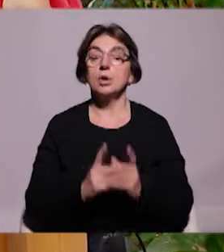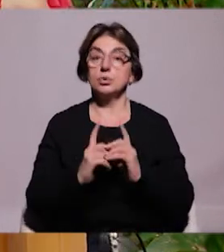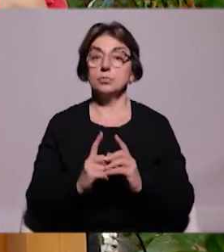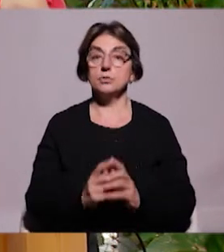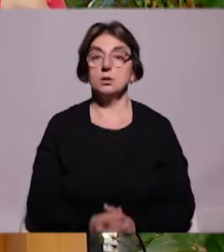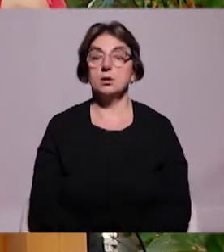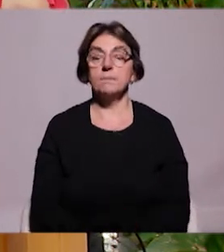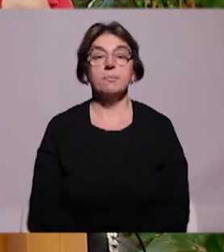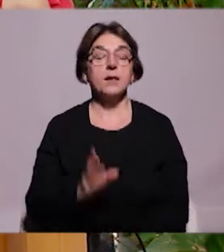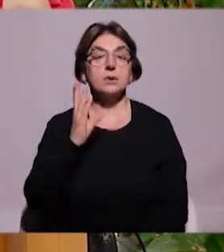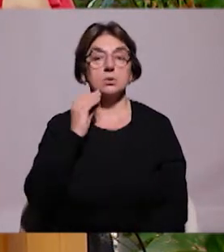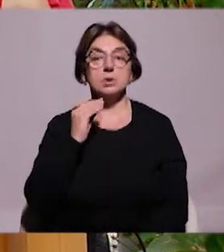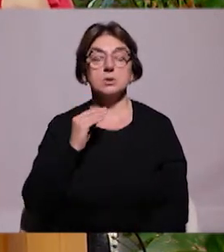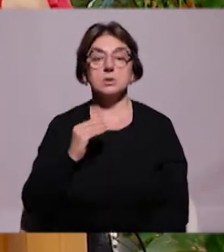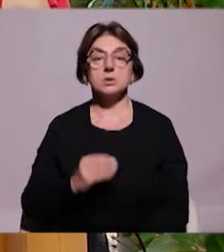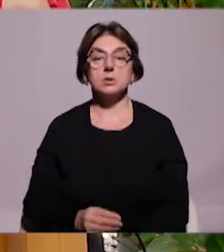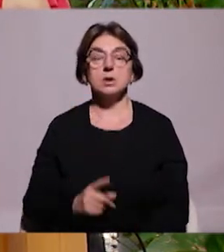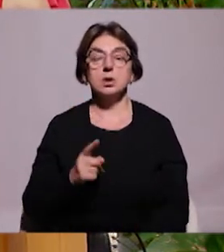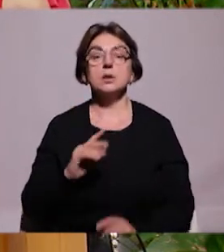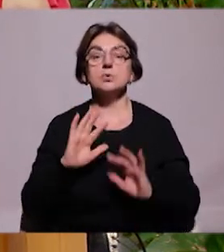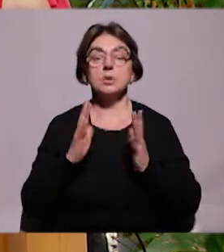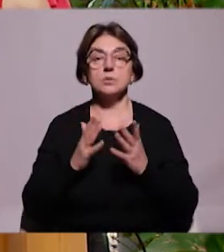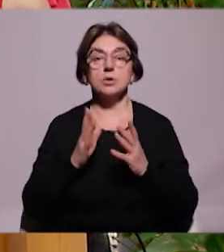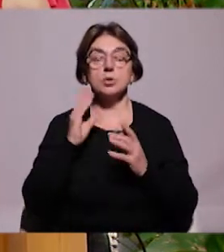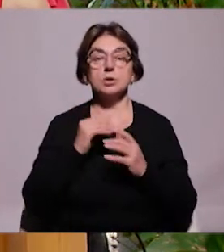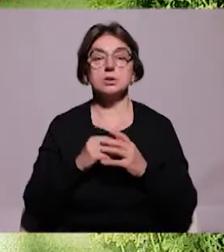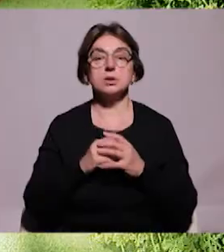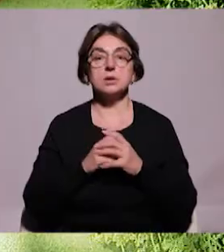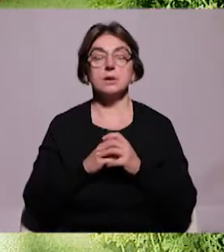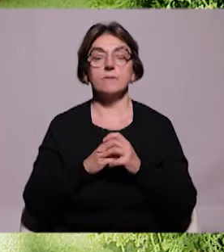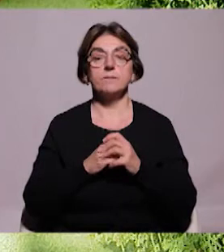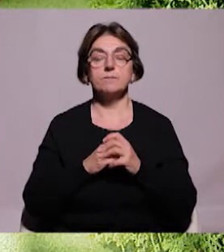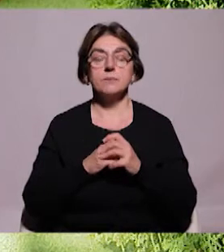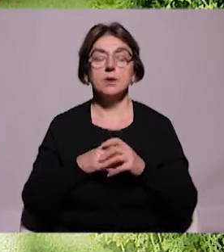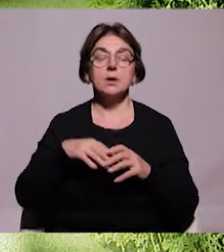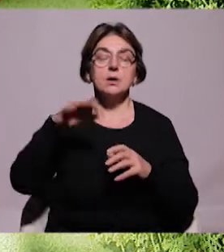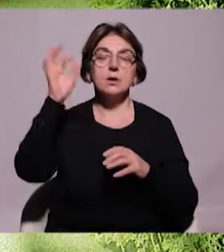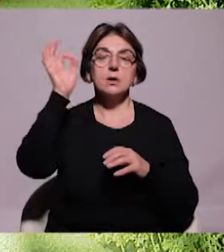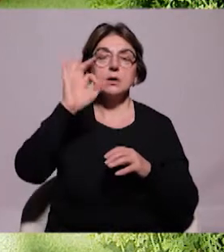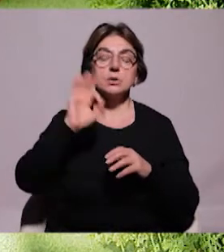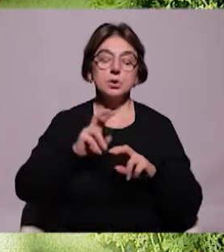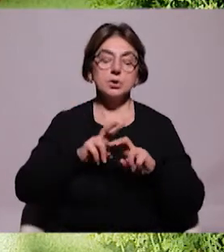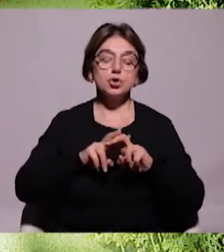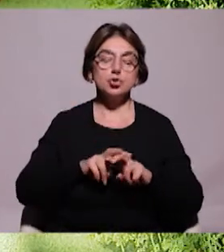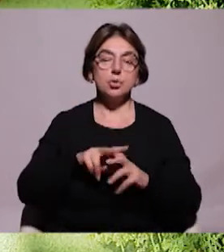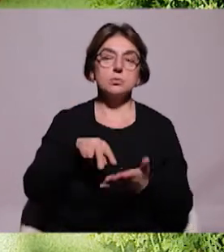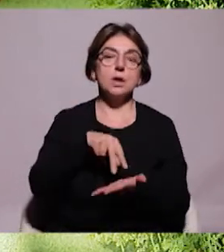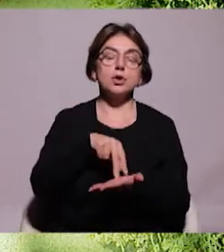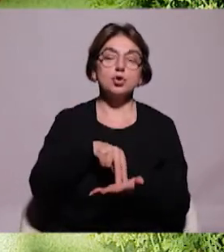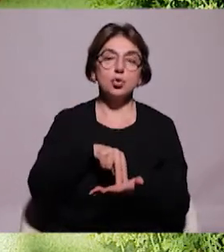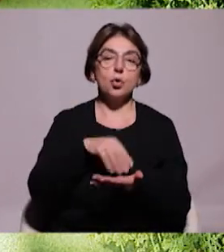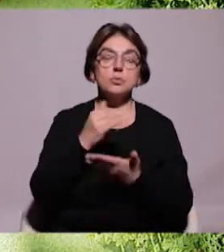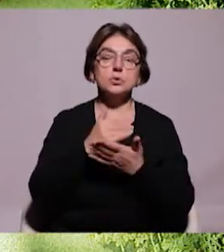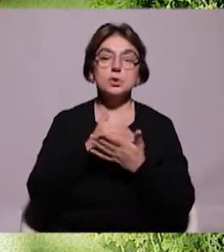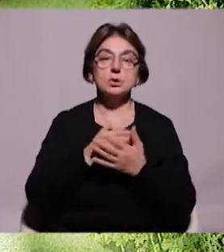თუმცა, როდესაც იმ შემთხვევაში, როდესაც ხანგრძლივი ჯდომისა და დგომის,